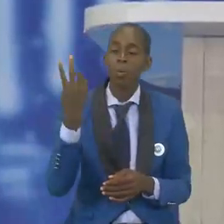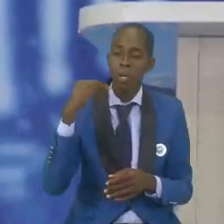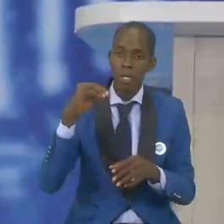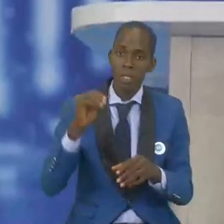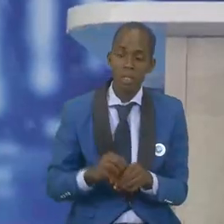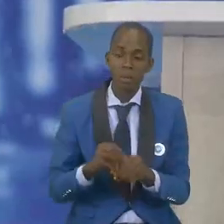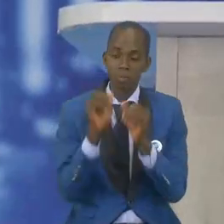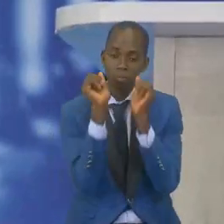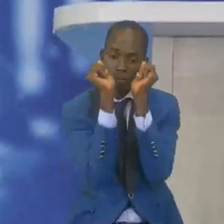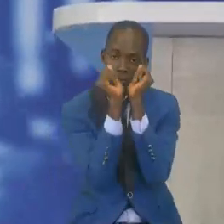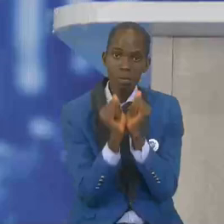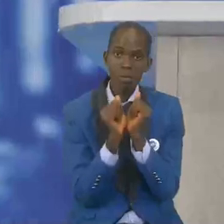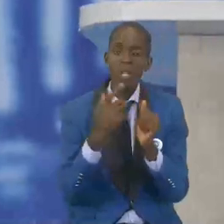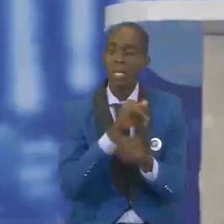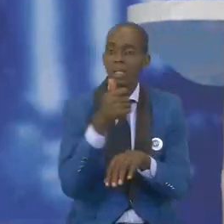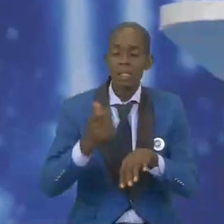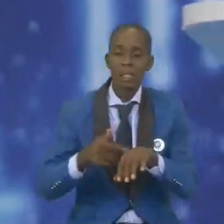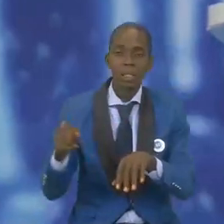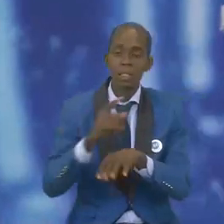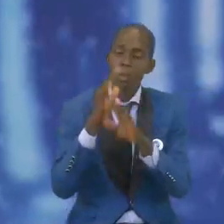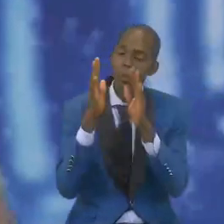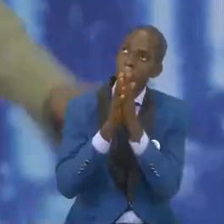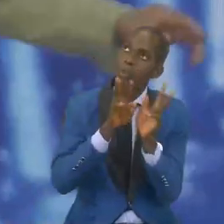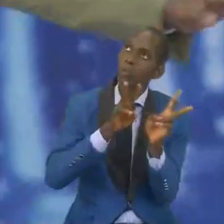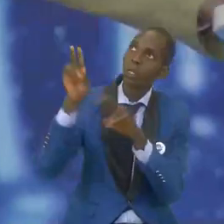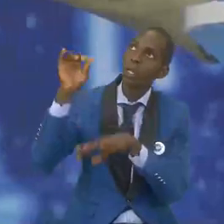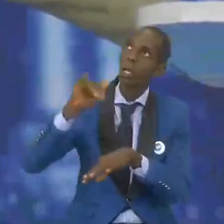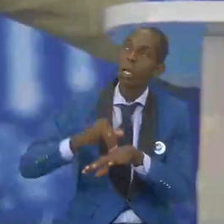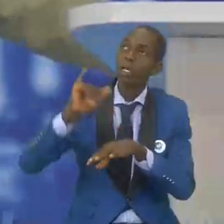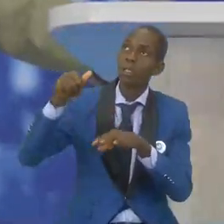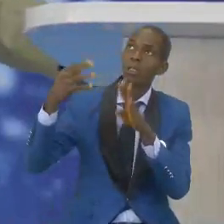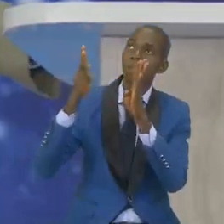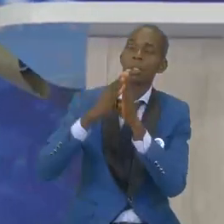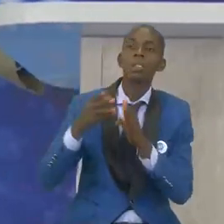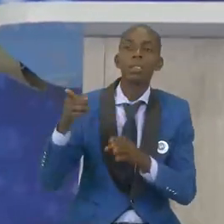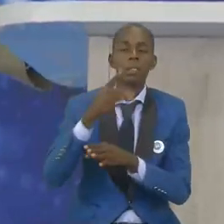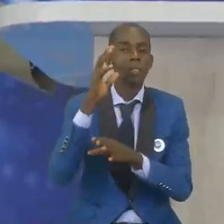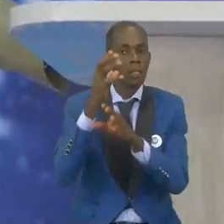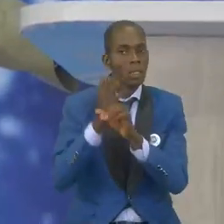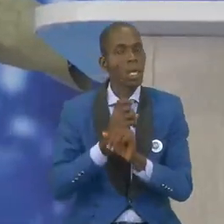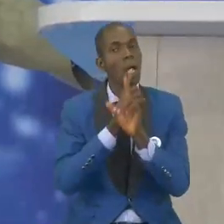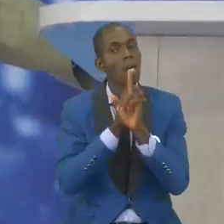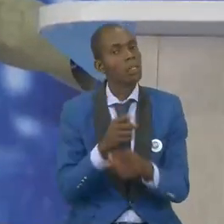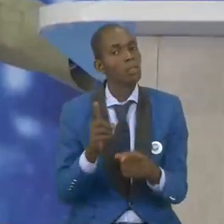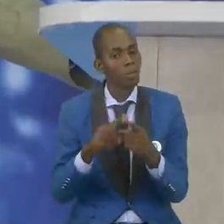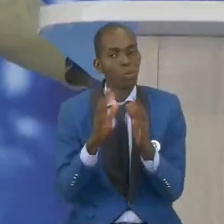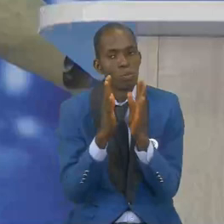étant en captivité, s'il peut prier en regardant dans la direction de Jérusalem,